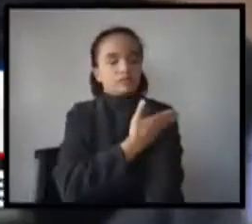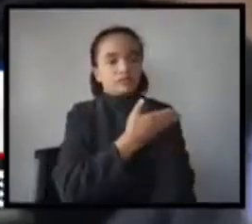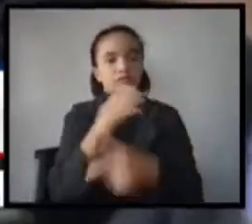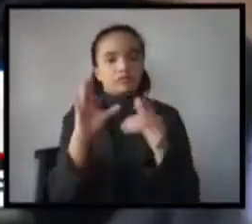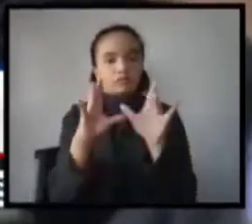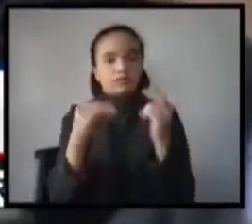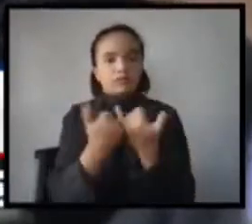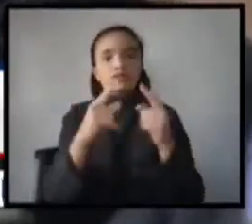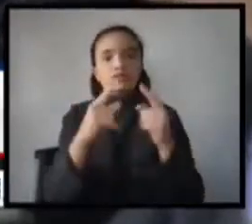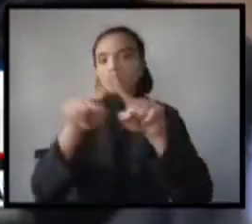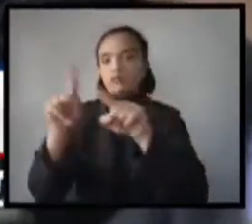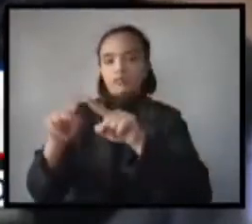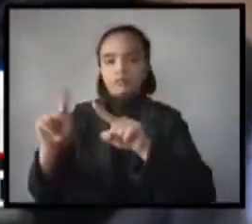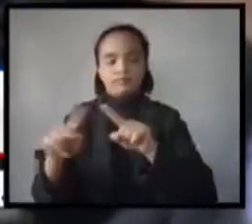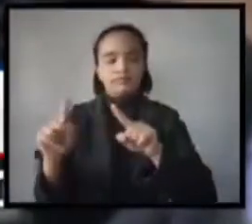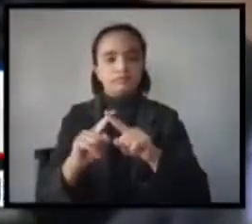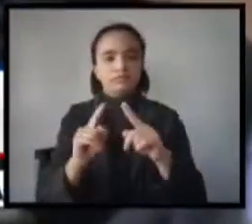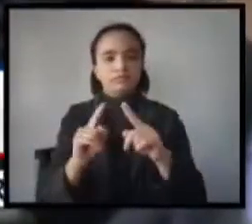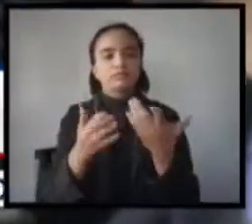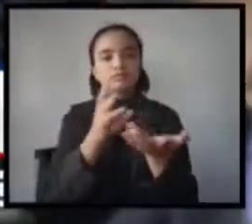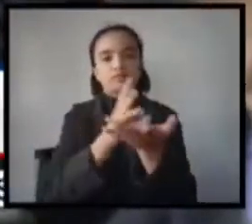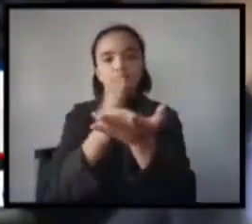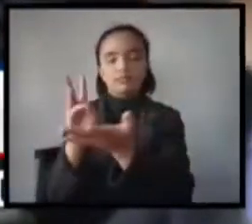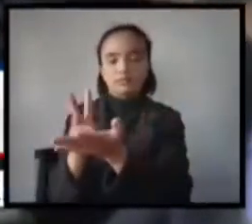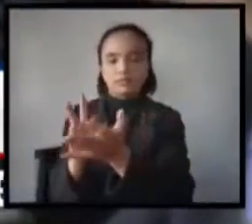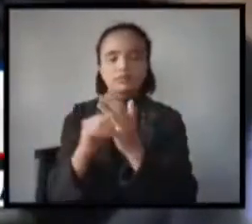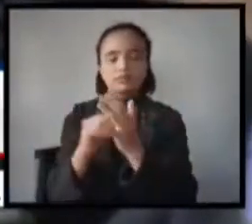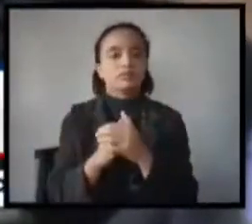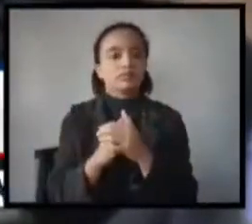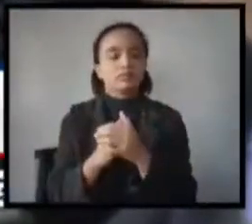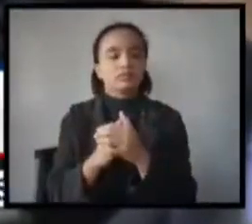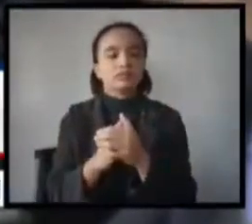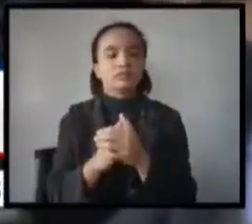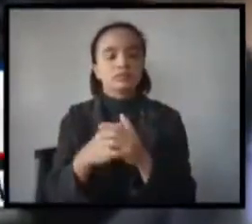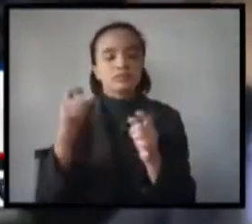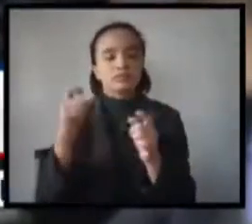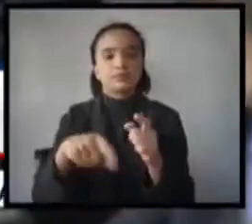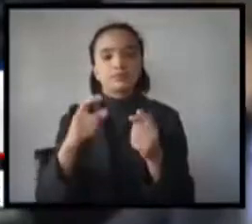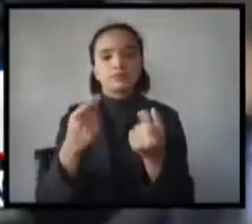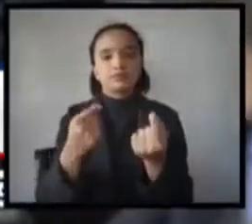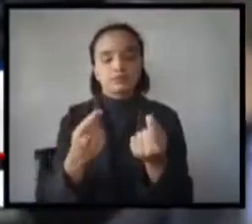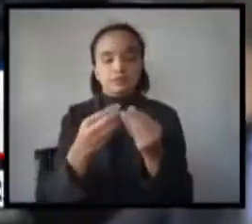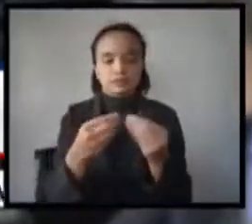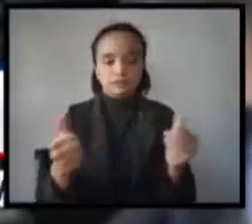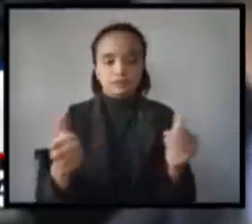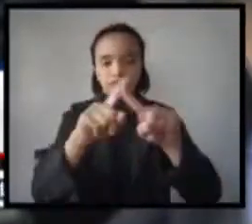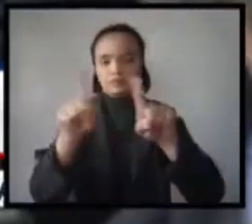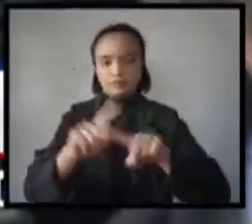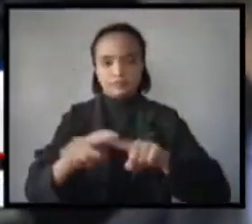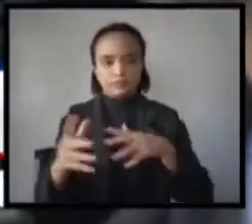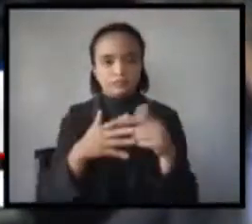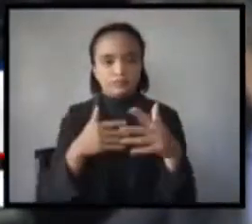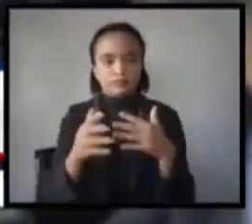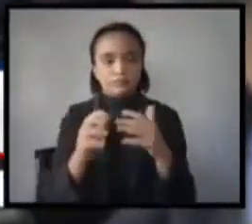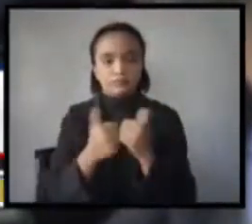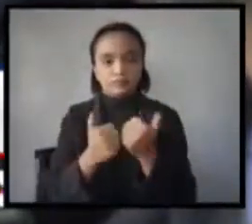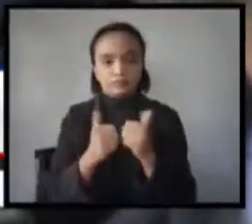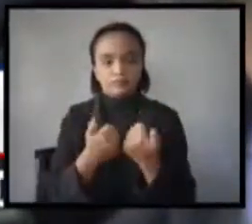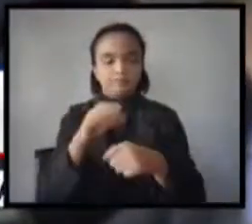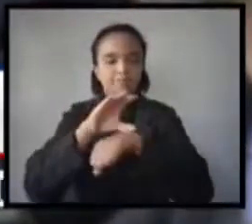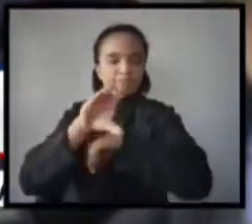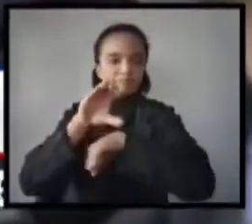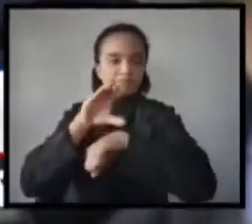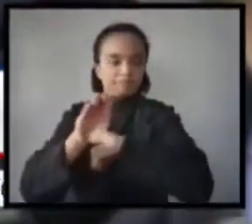practical areas and properly deal with our differences through friendly consultation.